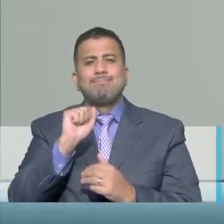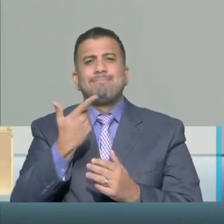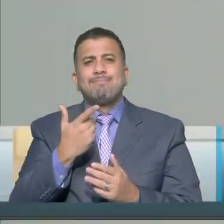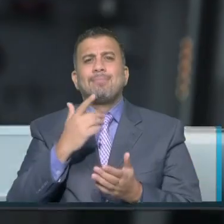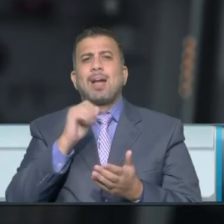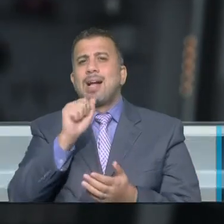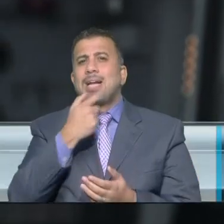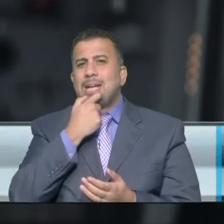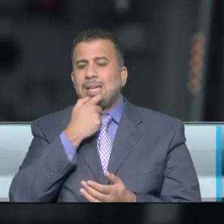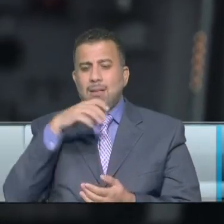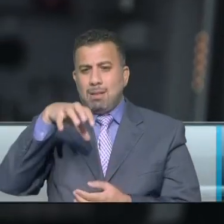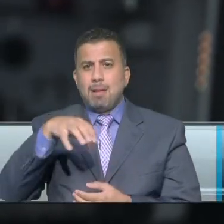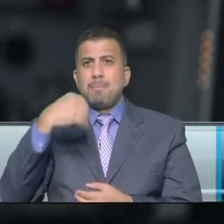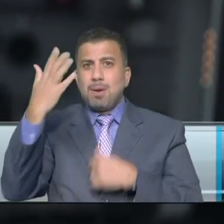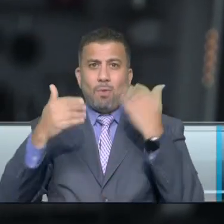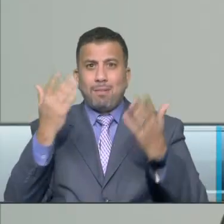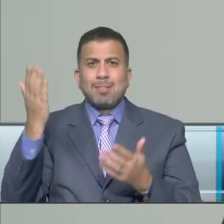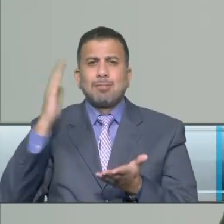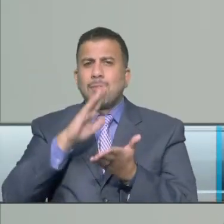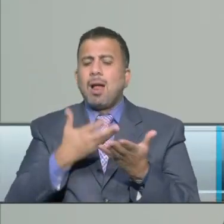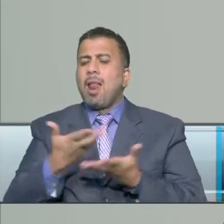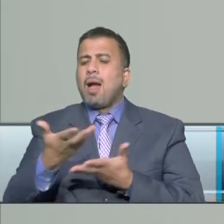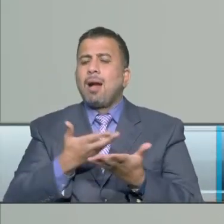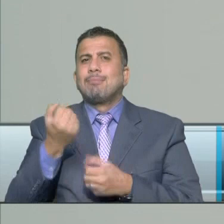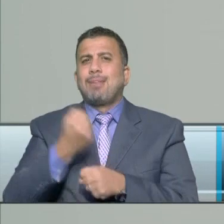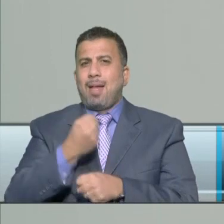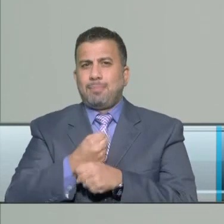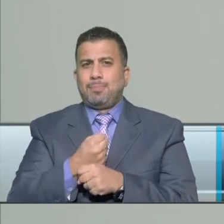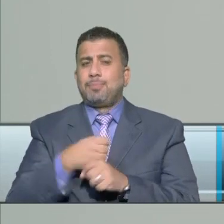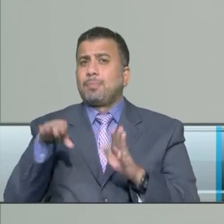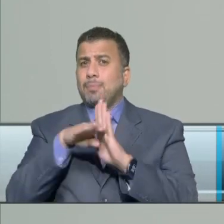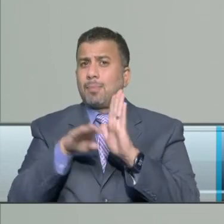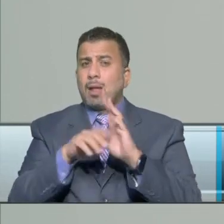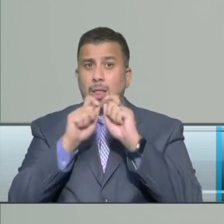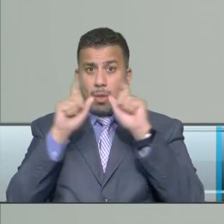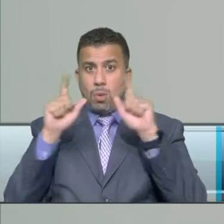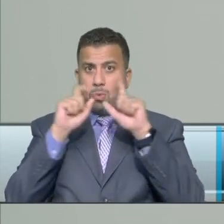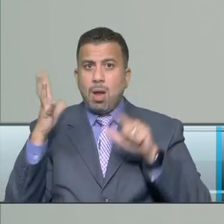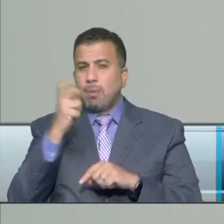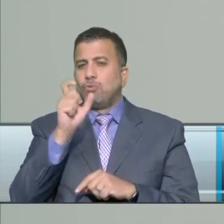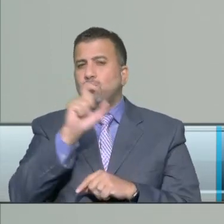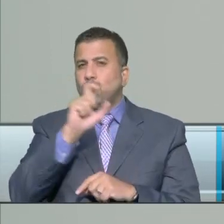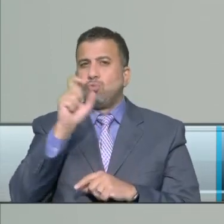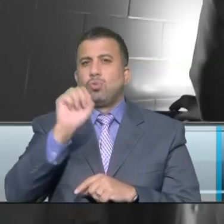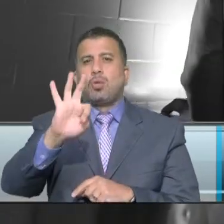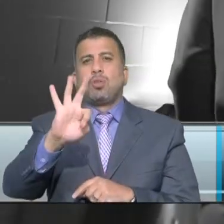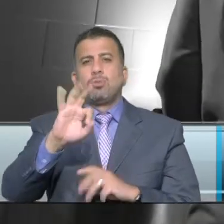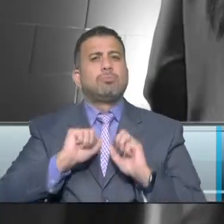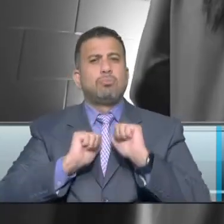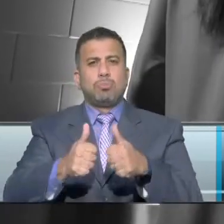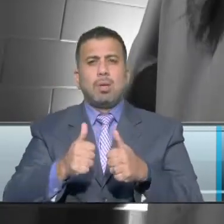دخول واقامه الاجانب في الدوله وتنظيم علاقات العمل وتستمر الحمله التوعويه لمده ثلاثه اشهر